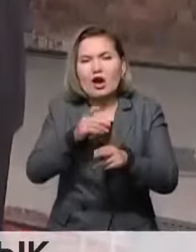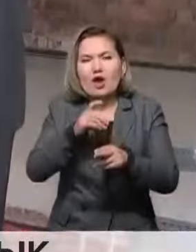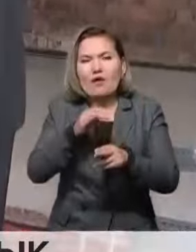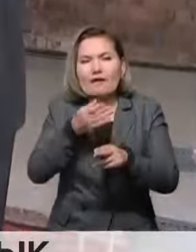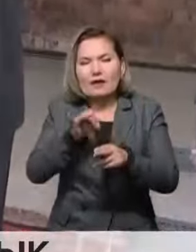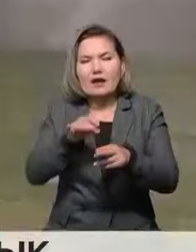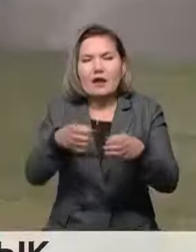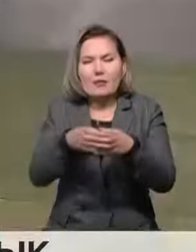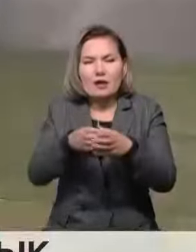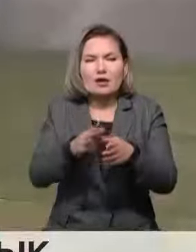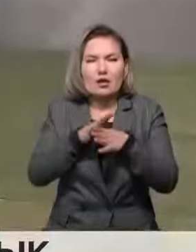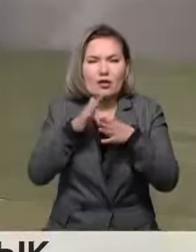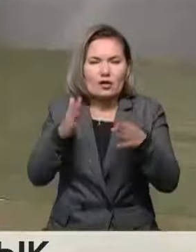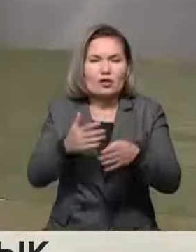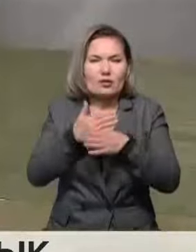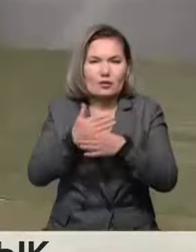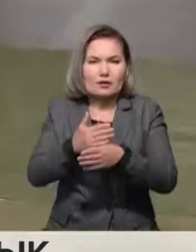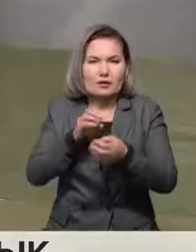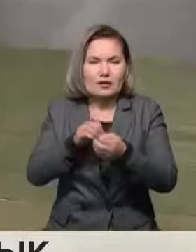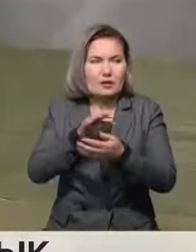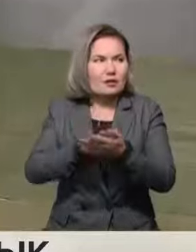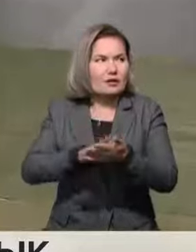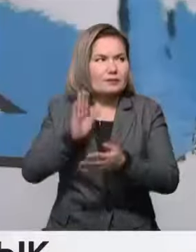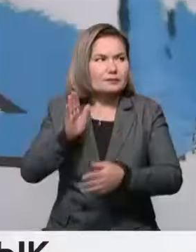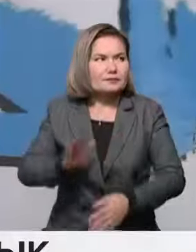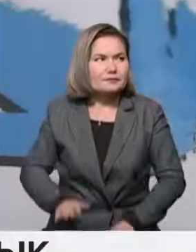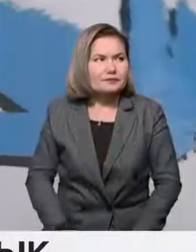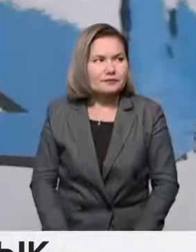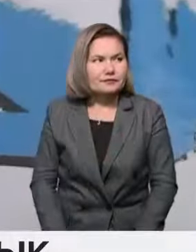компаниясы да өз үлесін қоса бермек. Қуандық Танабас, Арман Ақшабаев, 24 KZ.